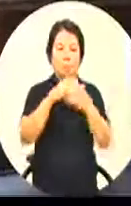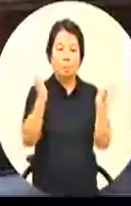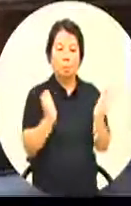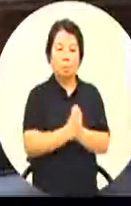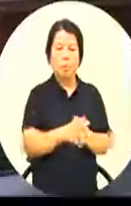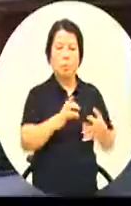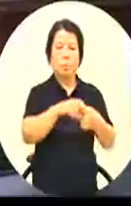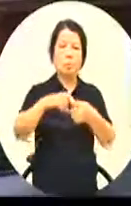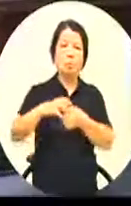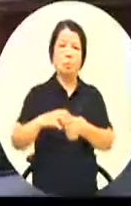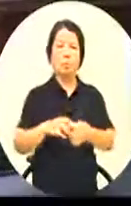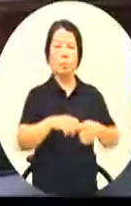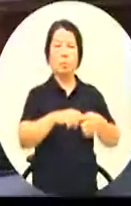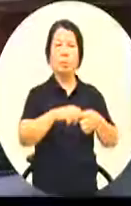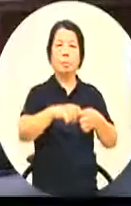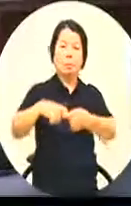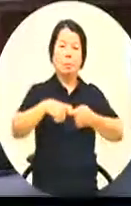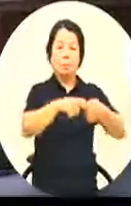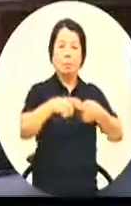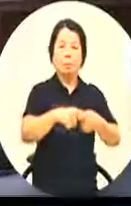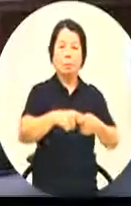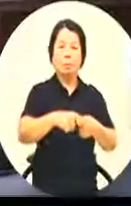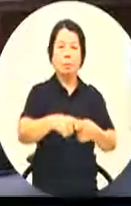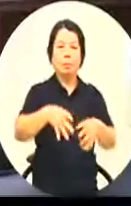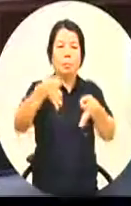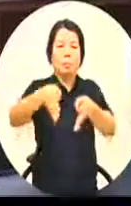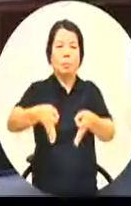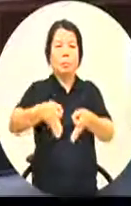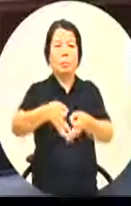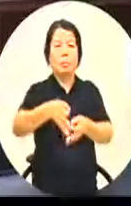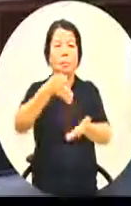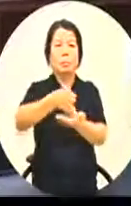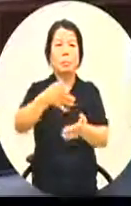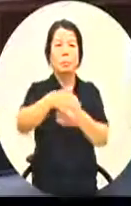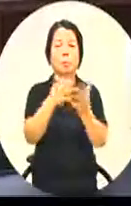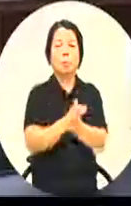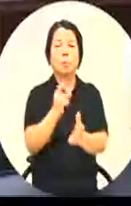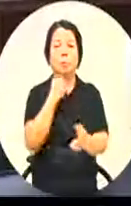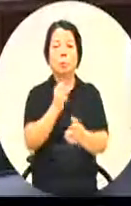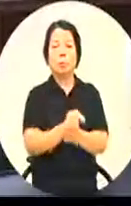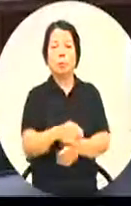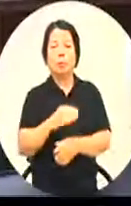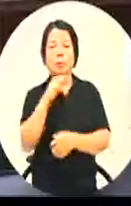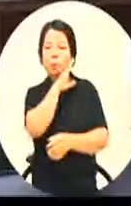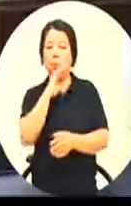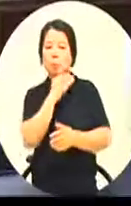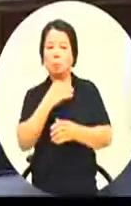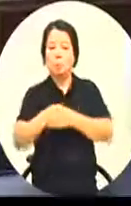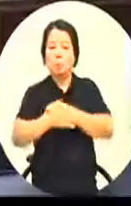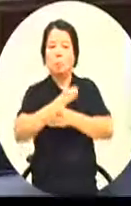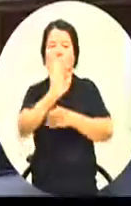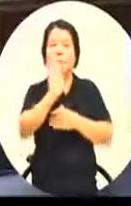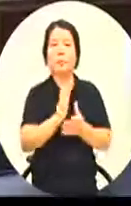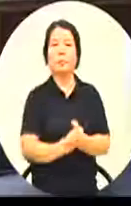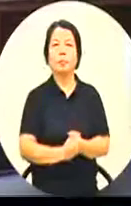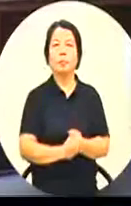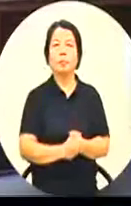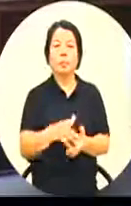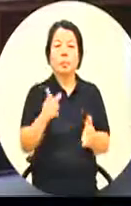生，让你们没有关说的机会。 如果这个在一般的科目的老